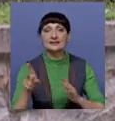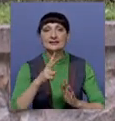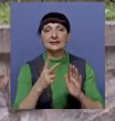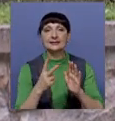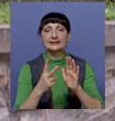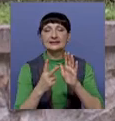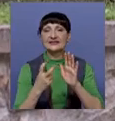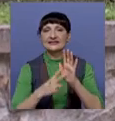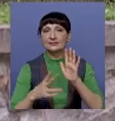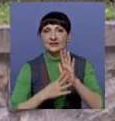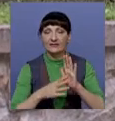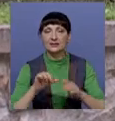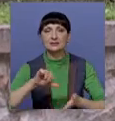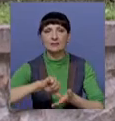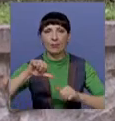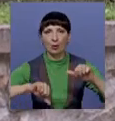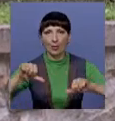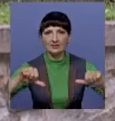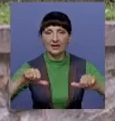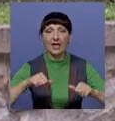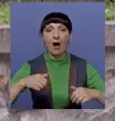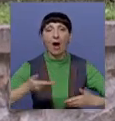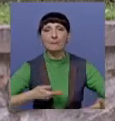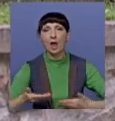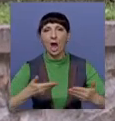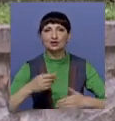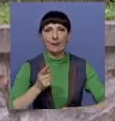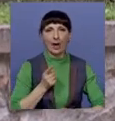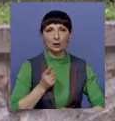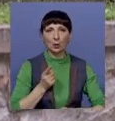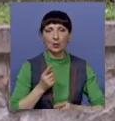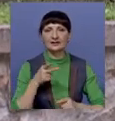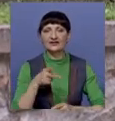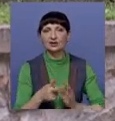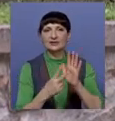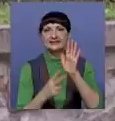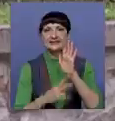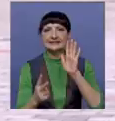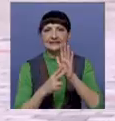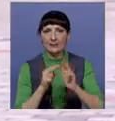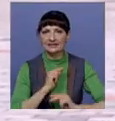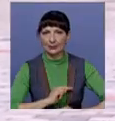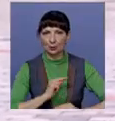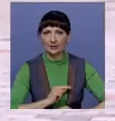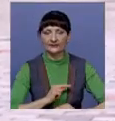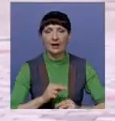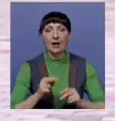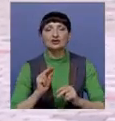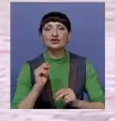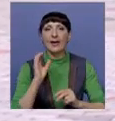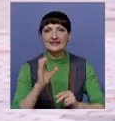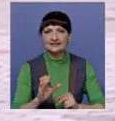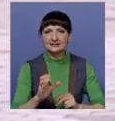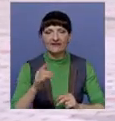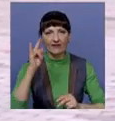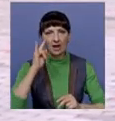679 задействовано по блокпостам, а пешие патрули по городу задействовано 2077 сотрудников. Режим чрезвычайного положения в